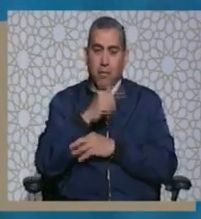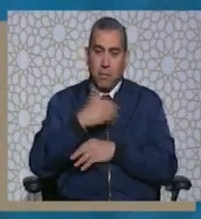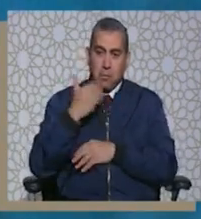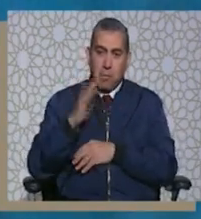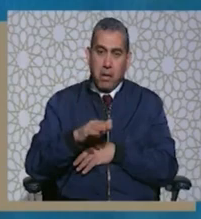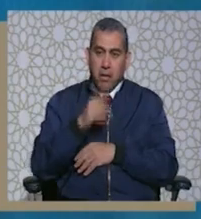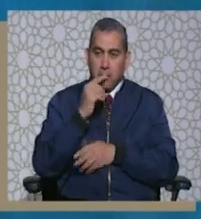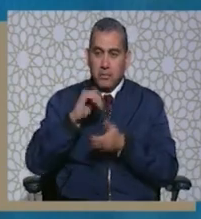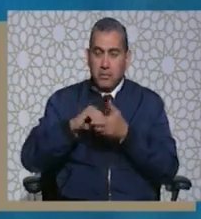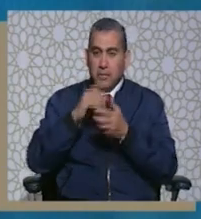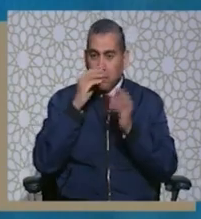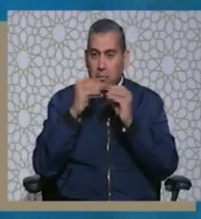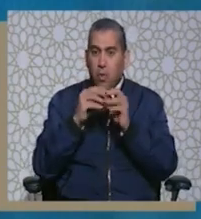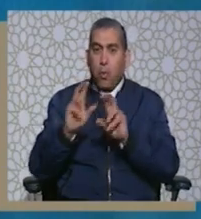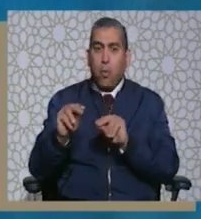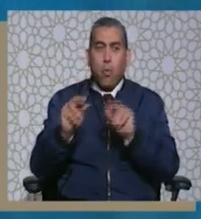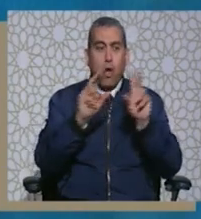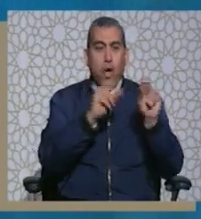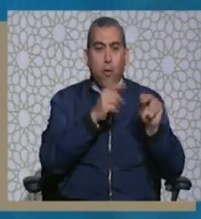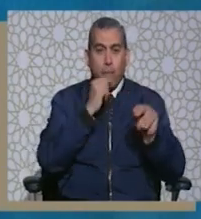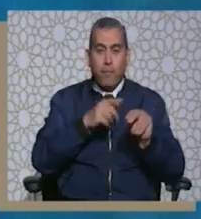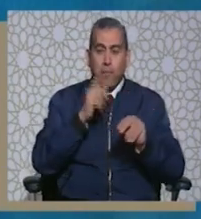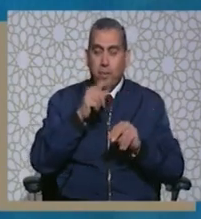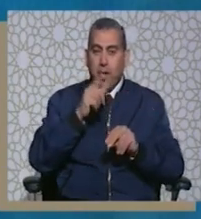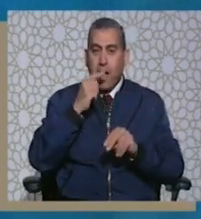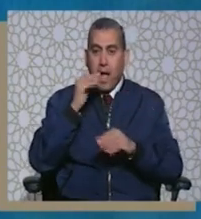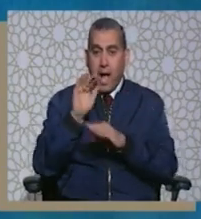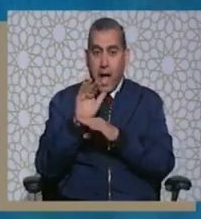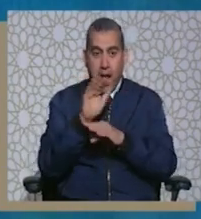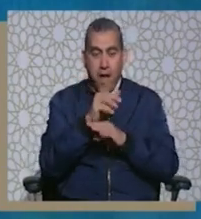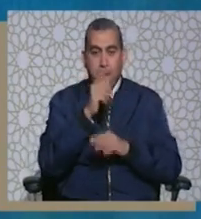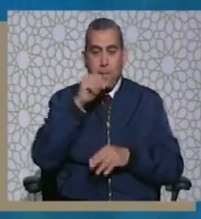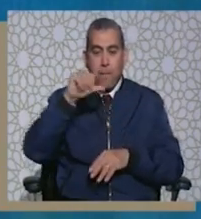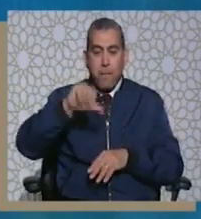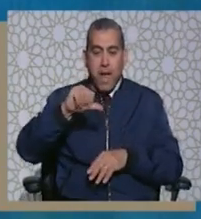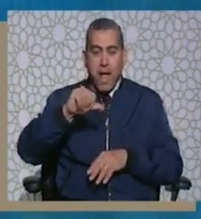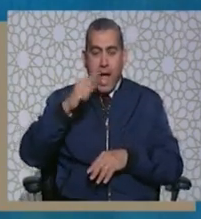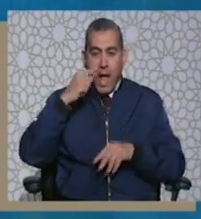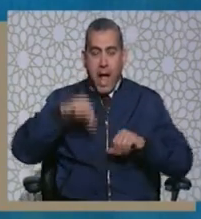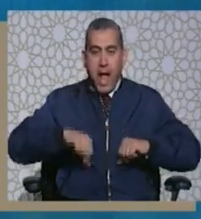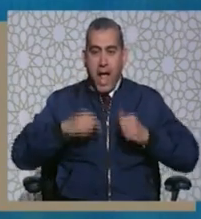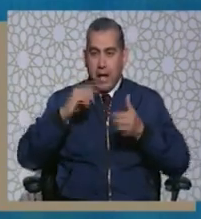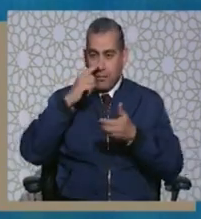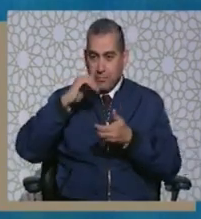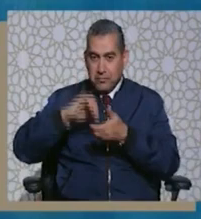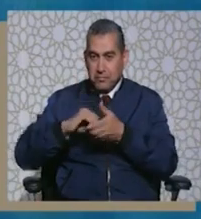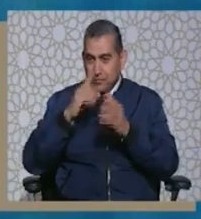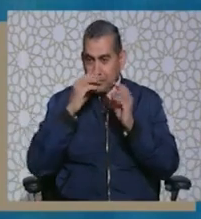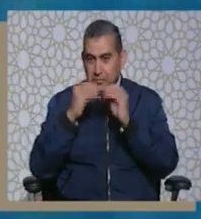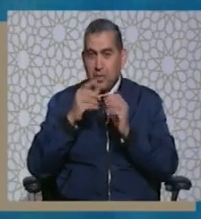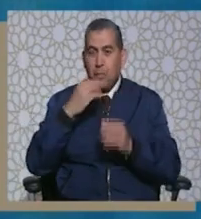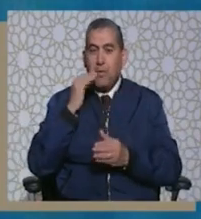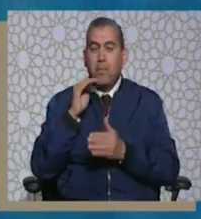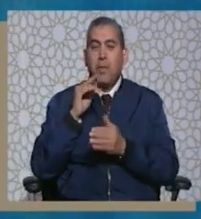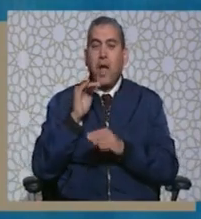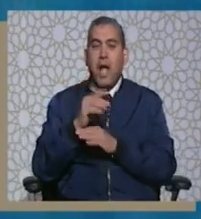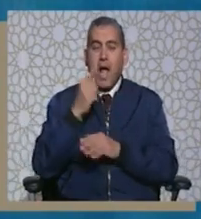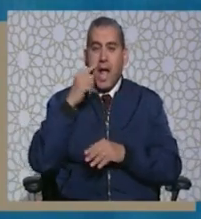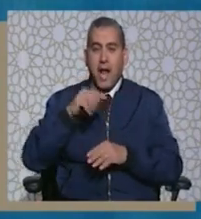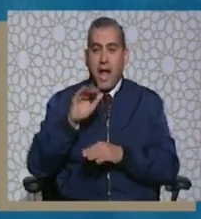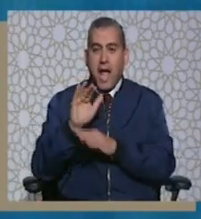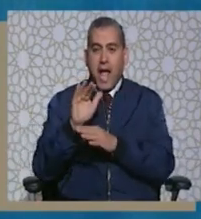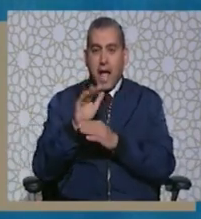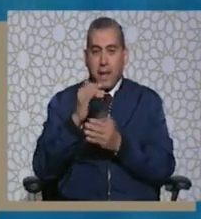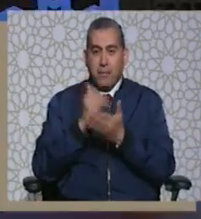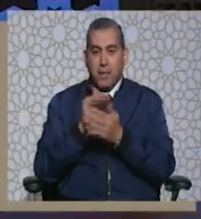الرعايه يا سيدي هي ماء الحياه في العلاقات والرعايه تعال نفكر تاني